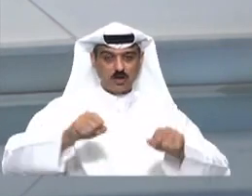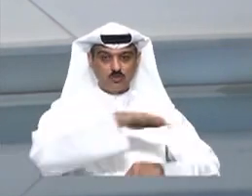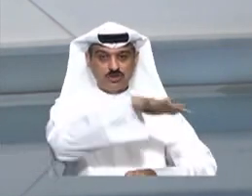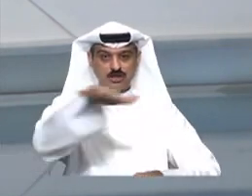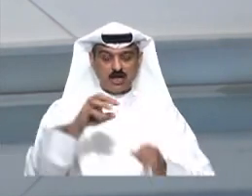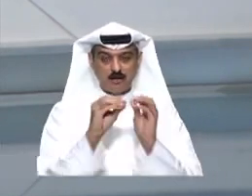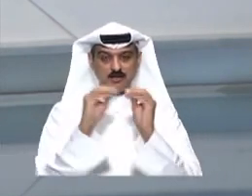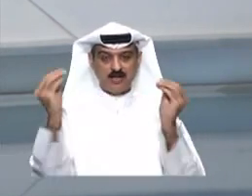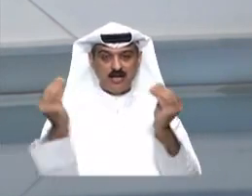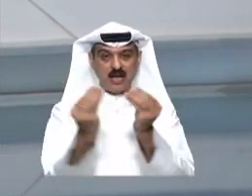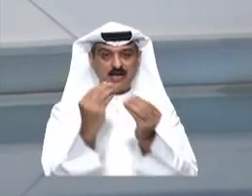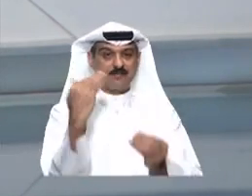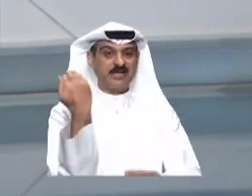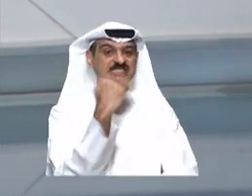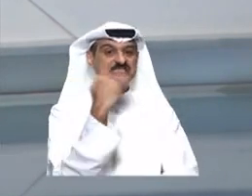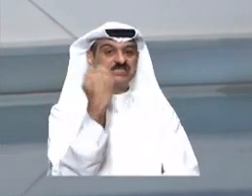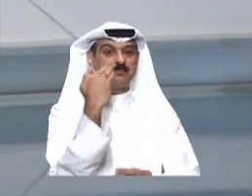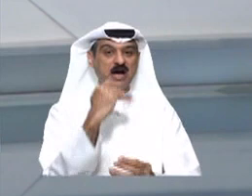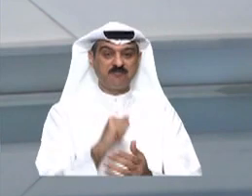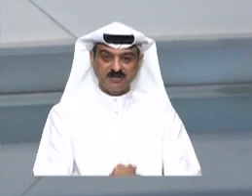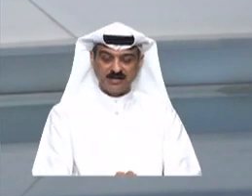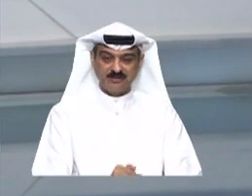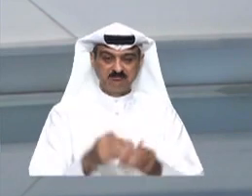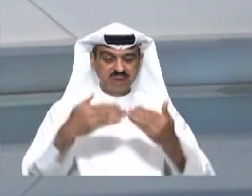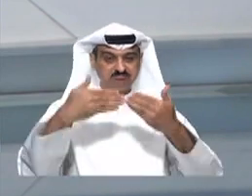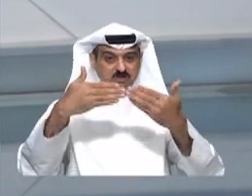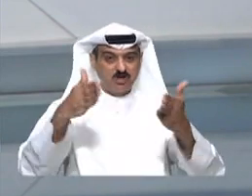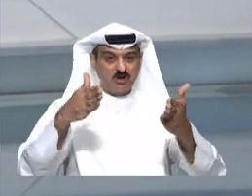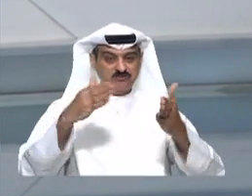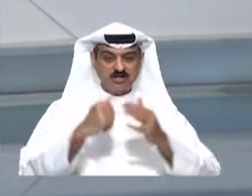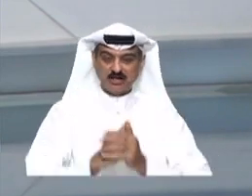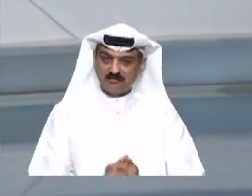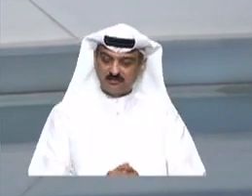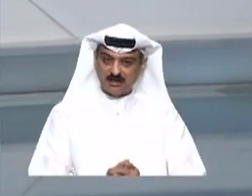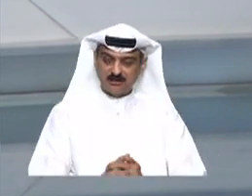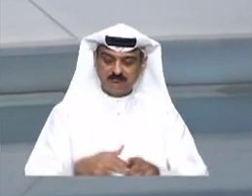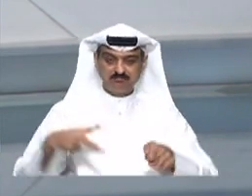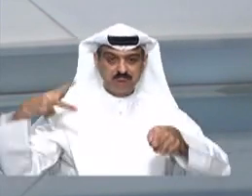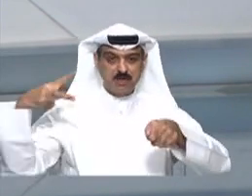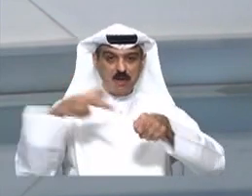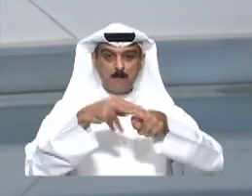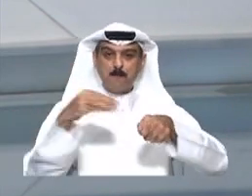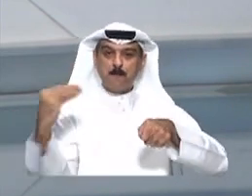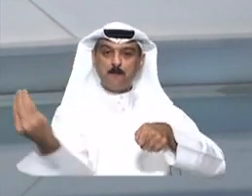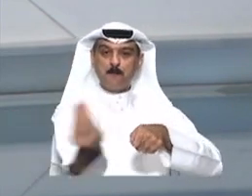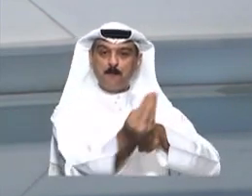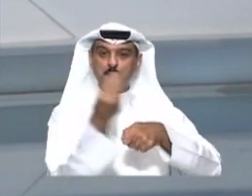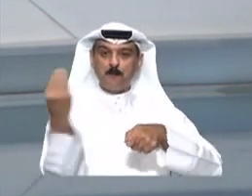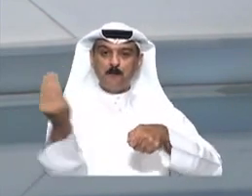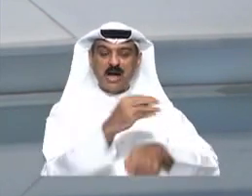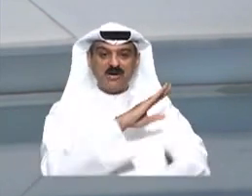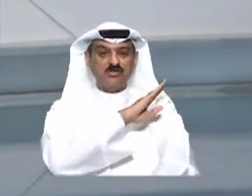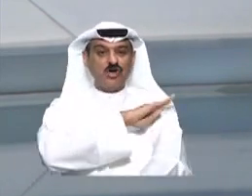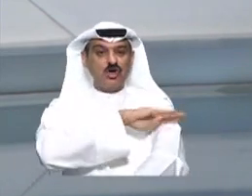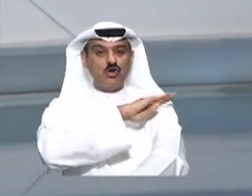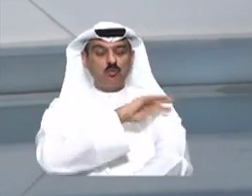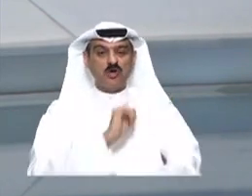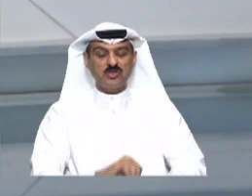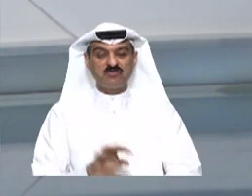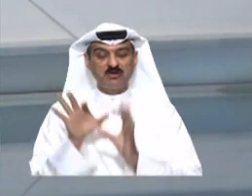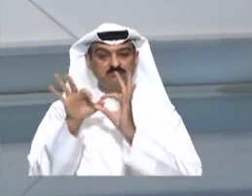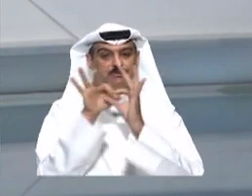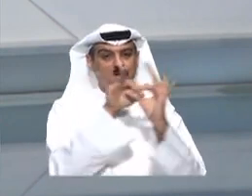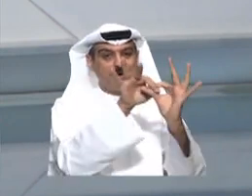الهيئة العامة للشباب الدكتور مشعل الشاهين للربيع معرض الفرص الوظيفية الذي ينظم بالتعاون مع